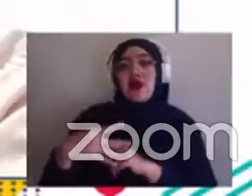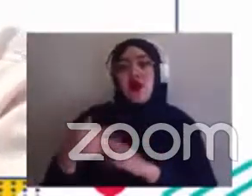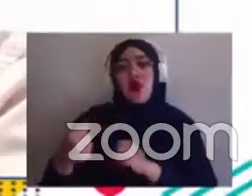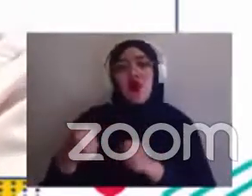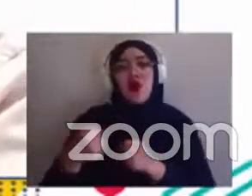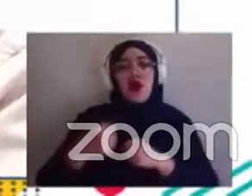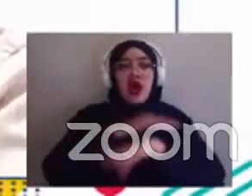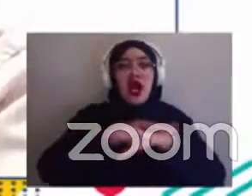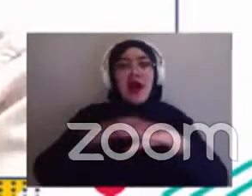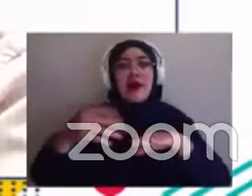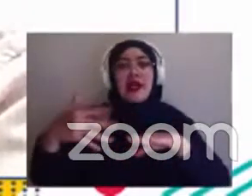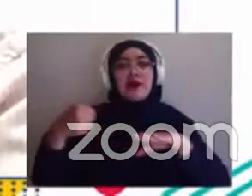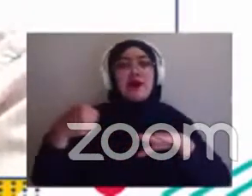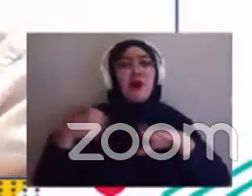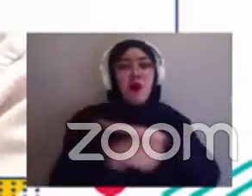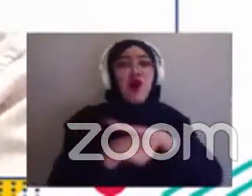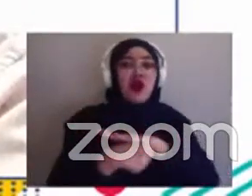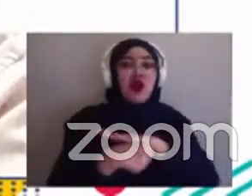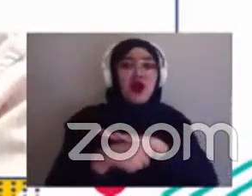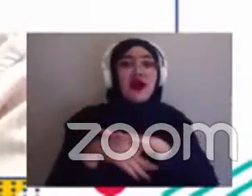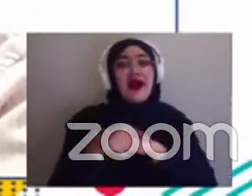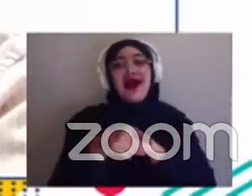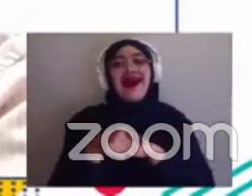meng-counter hacker-hacker lain yang